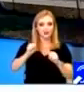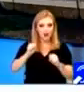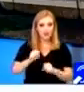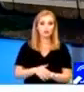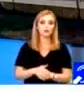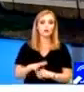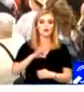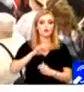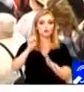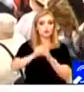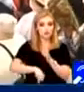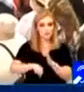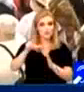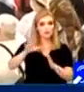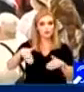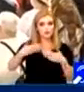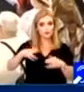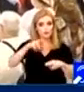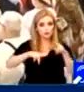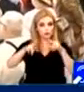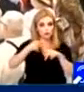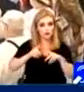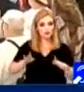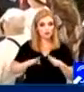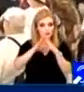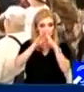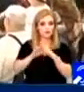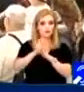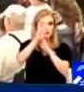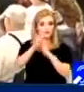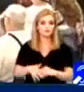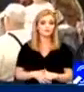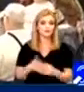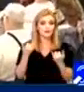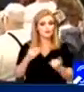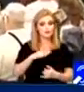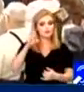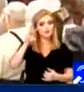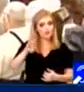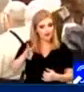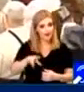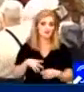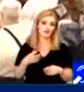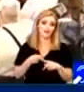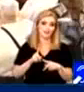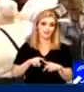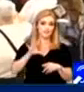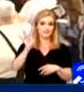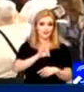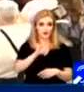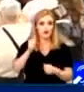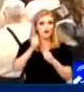mormântul domnitorului. În anul centenarului Marii Uniri, noua mănăstire de la Turda a primit hramul Sfinților Arhanghel Mihail și Gavril.